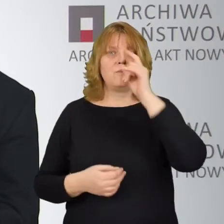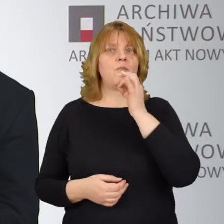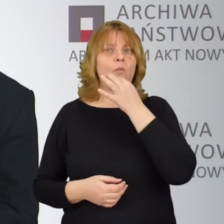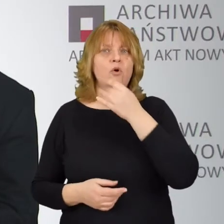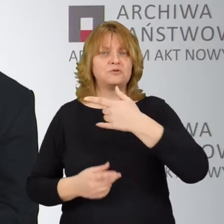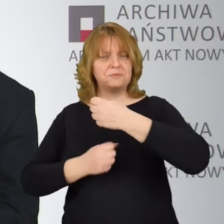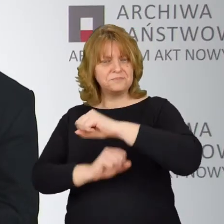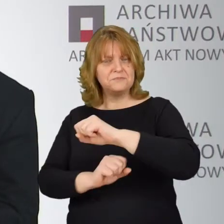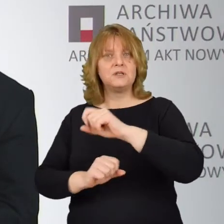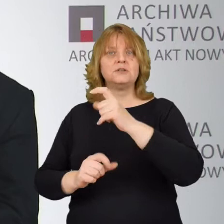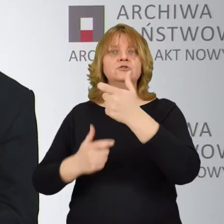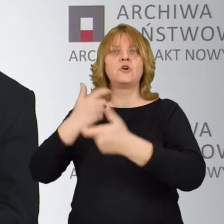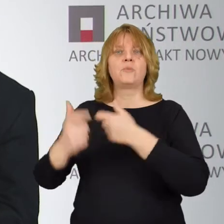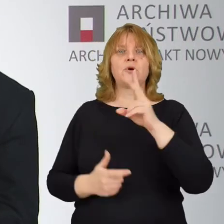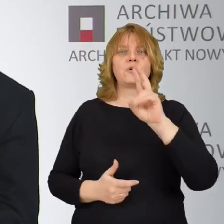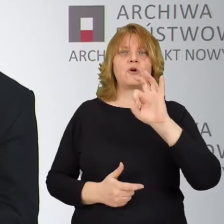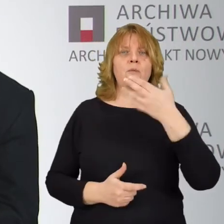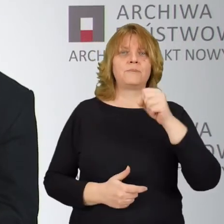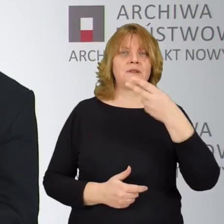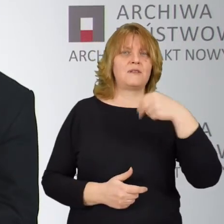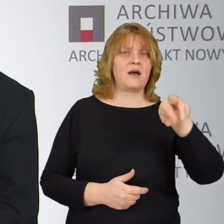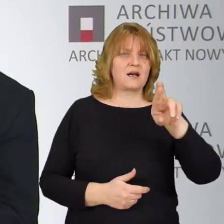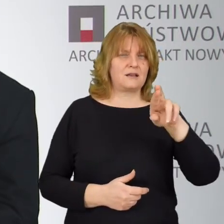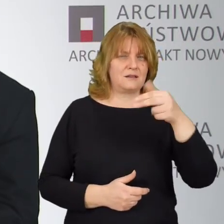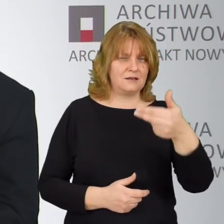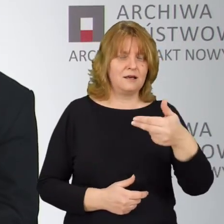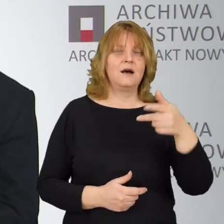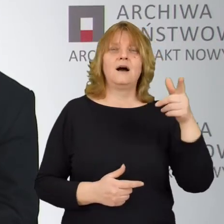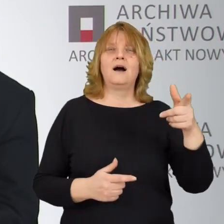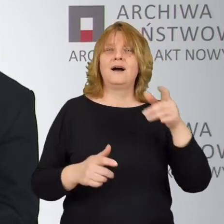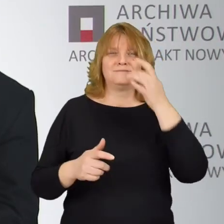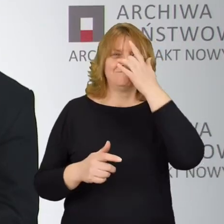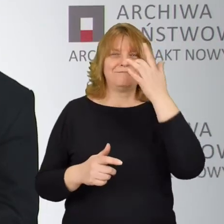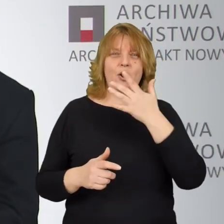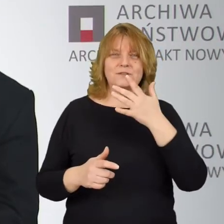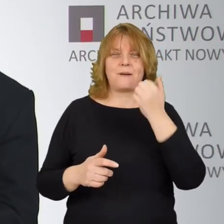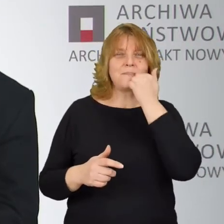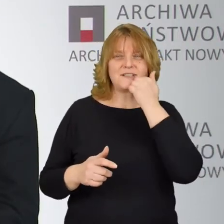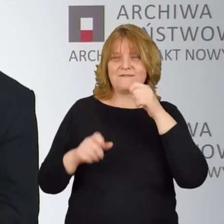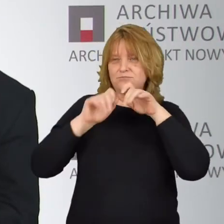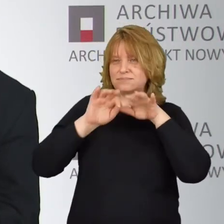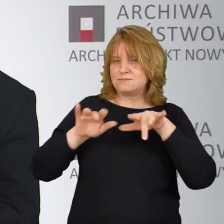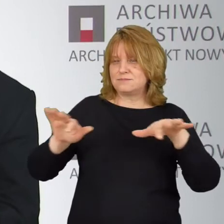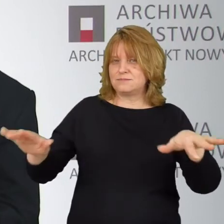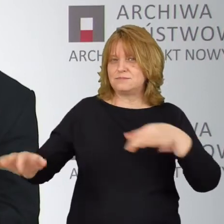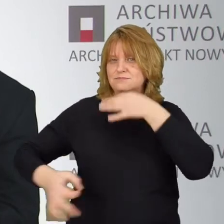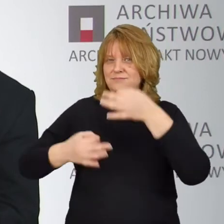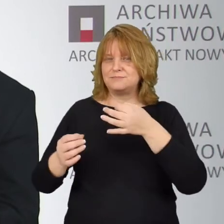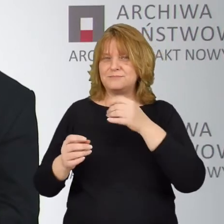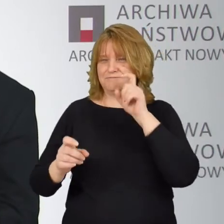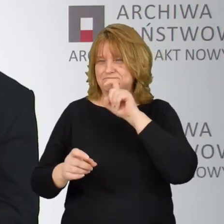to, co robił Komintern, czyli te macki Moskwy rozsyłane po całej Europie,